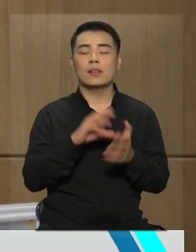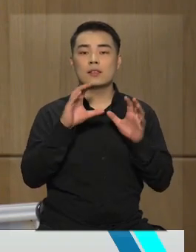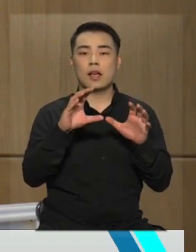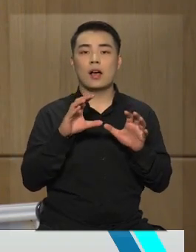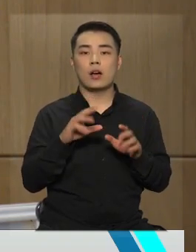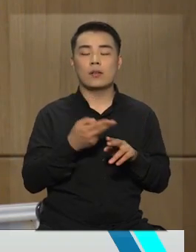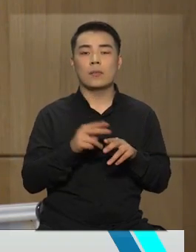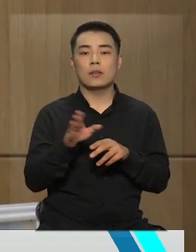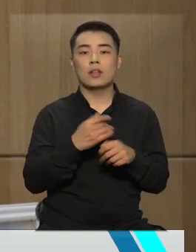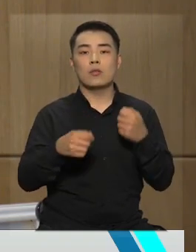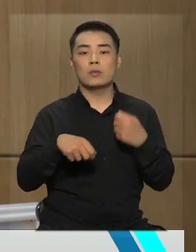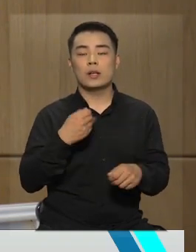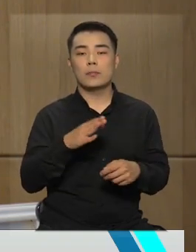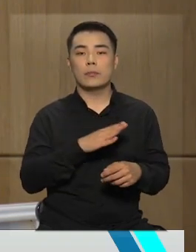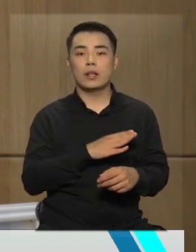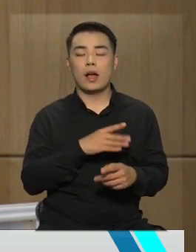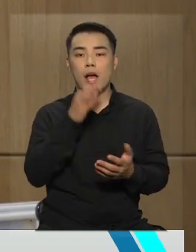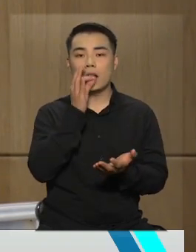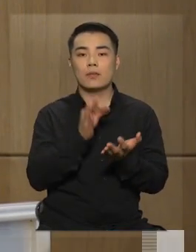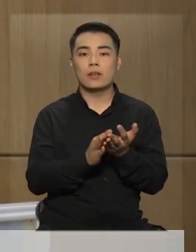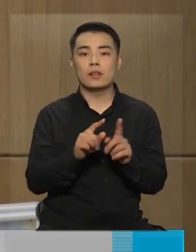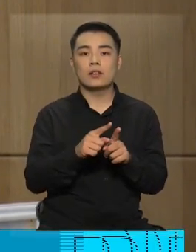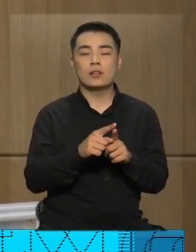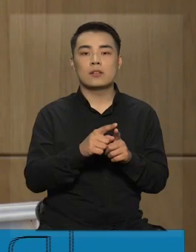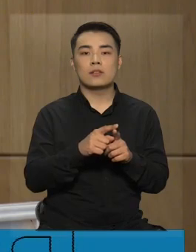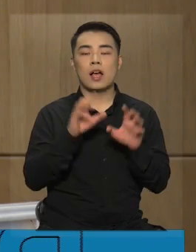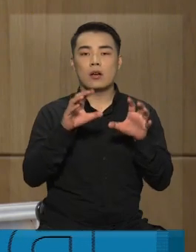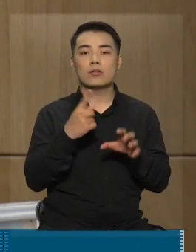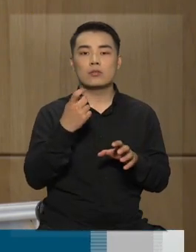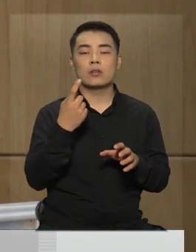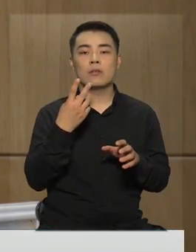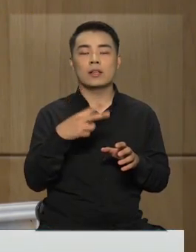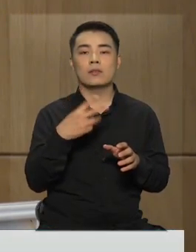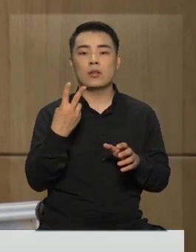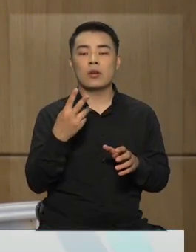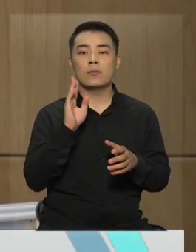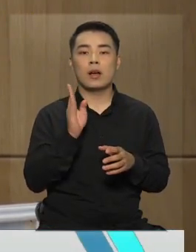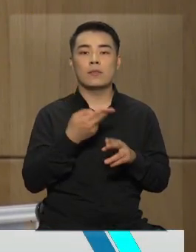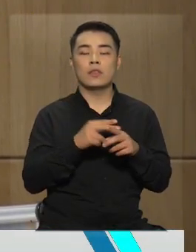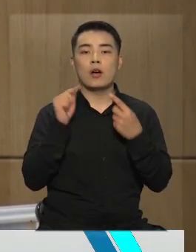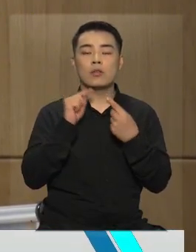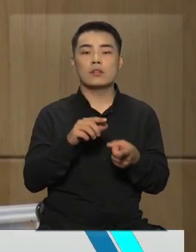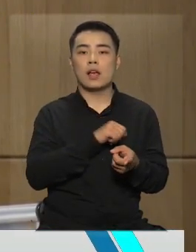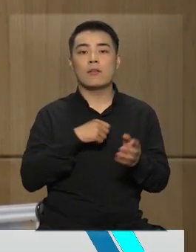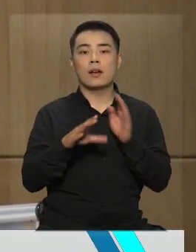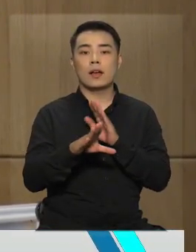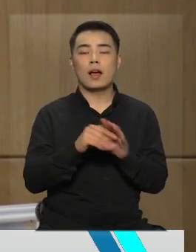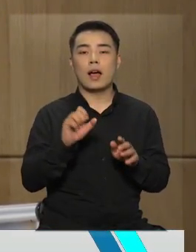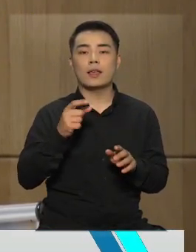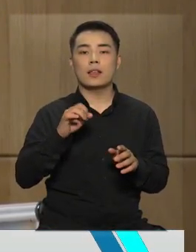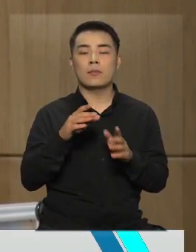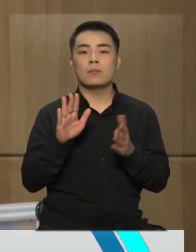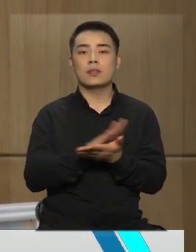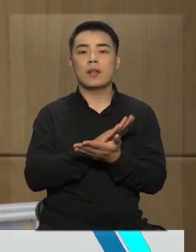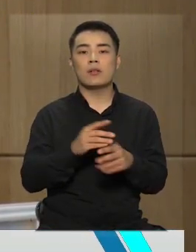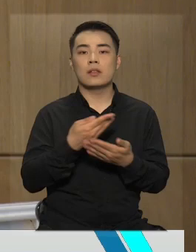один кандидат Алматы привлечен к ответственности по статье 122 КоАП он нарушил условия проведения предвыборной агитации бесплатно